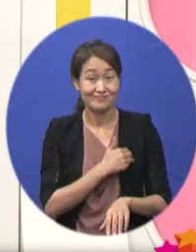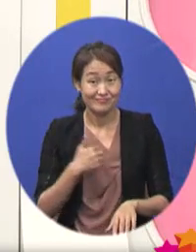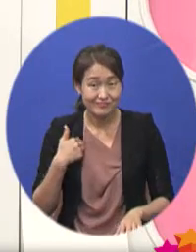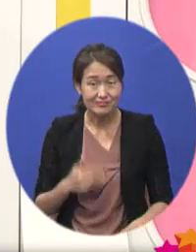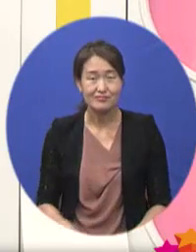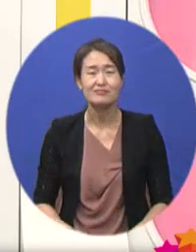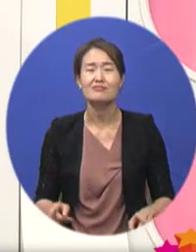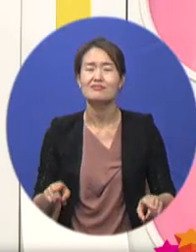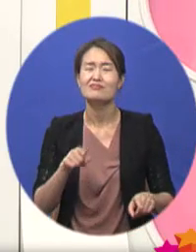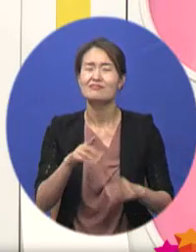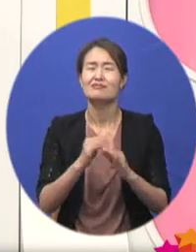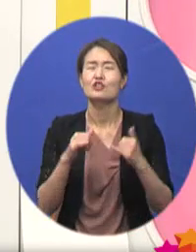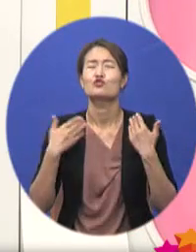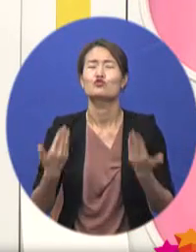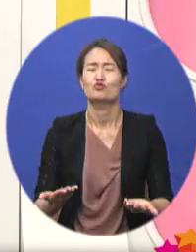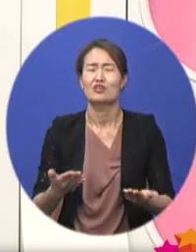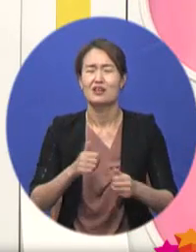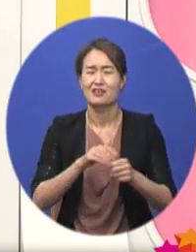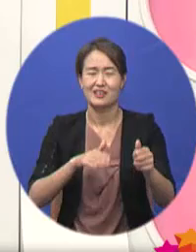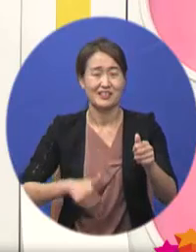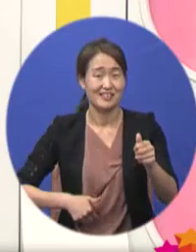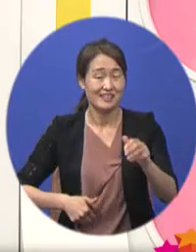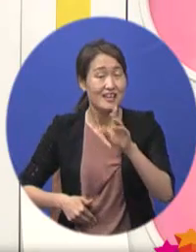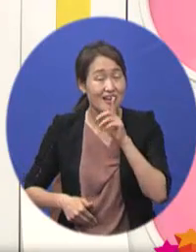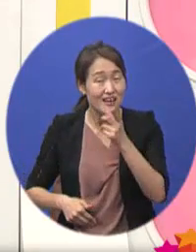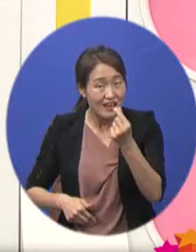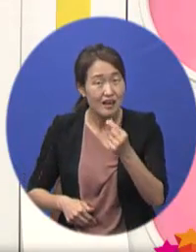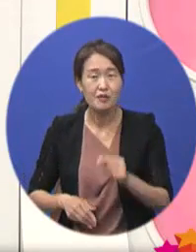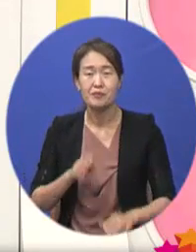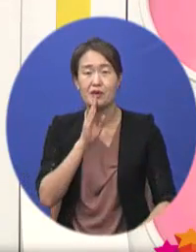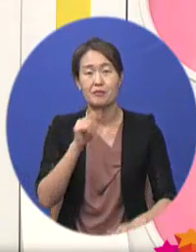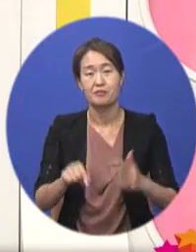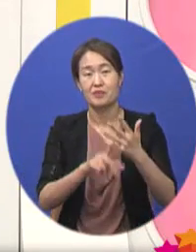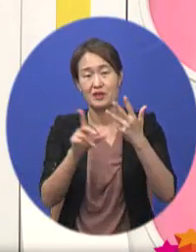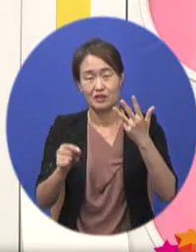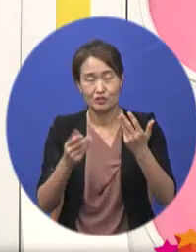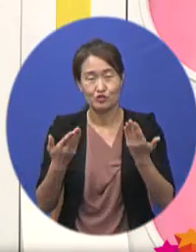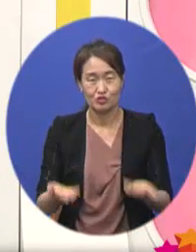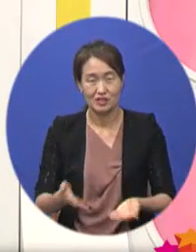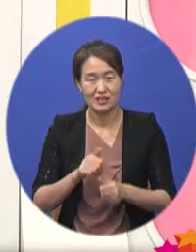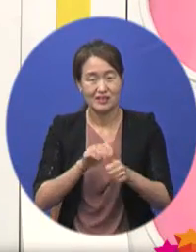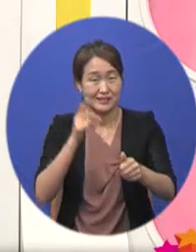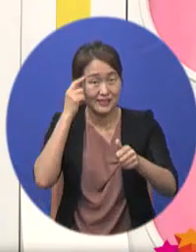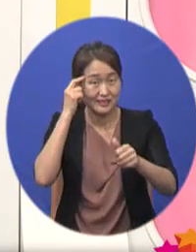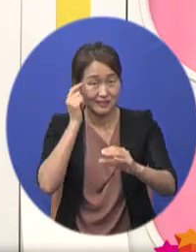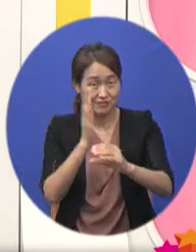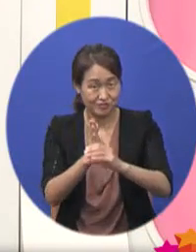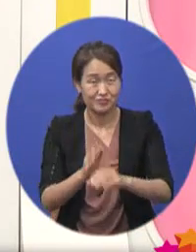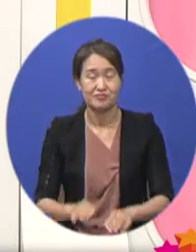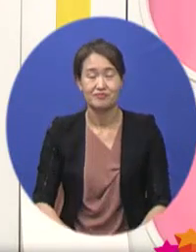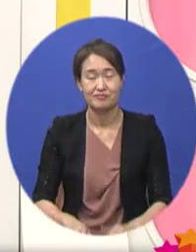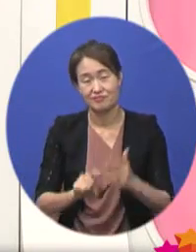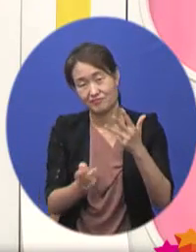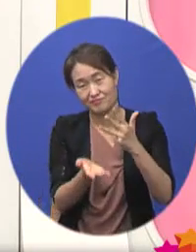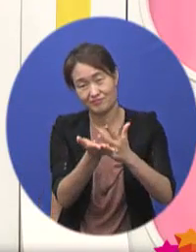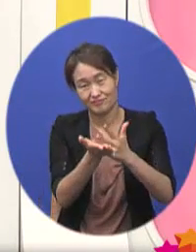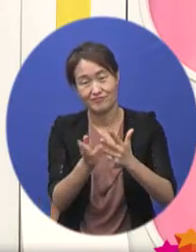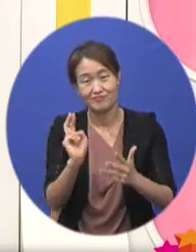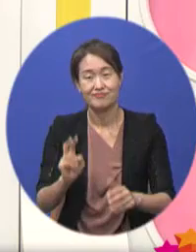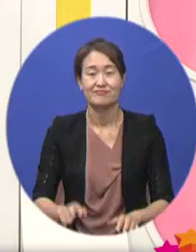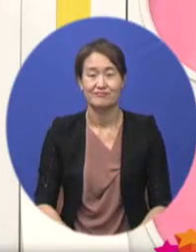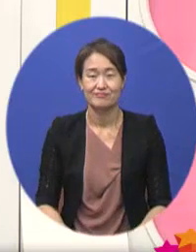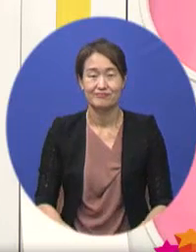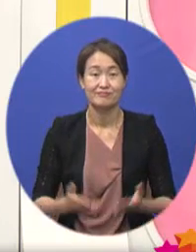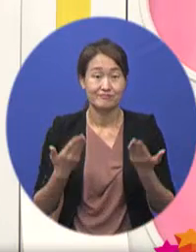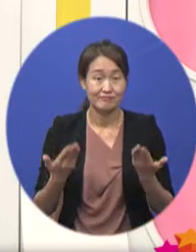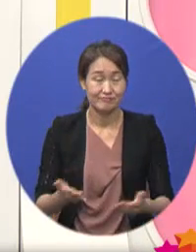예 그분도 좀 휴가 좀 보내야 돼요. 예예 그렇죠. 그렇죠. 8월 달에 네. 휴가 보내려고 그래요. 그러니까요. 8월 초에 예예예 예. 예. 예, 예, 예.